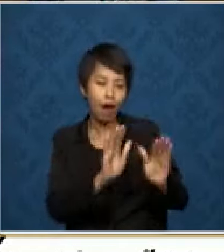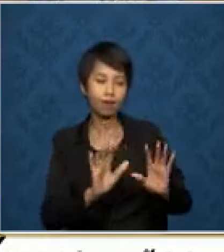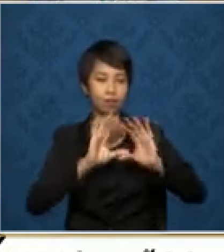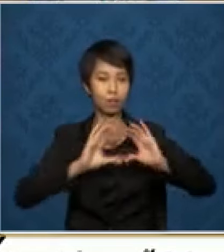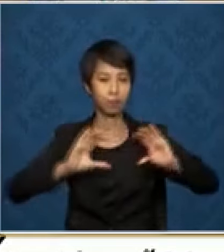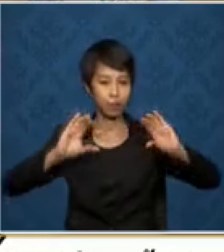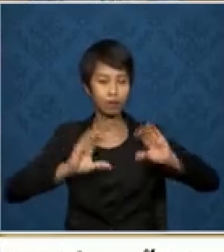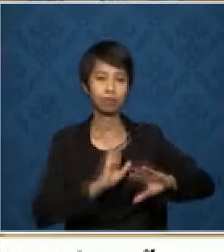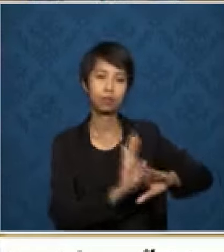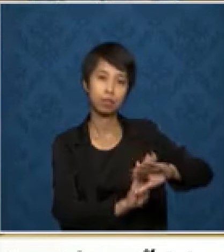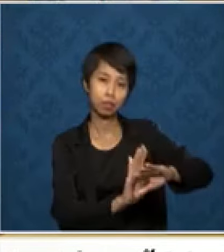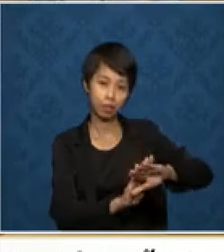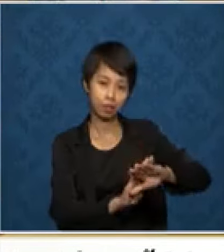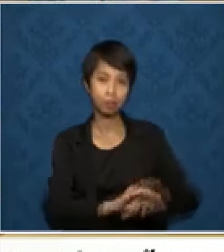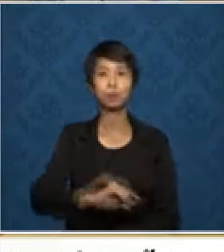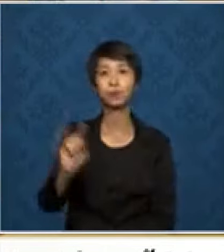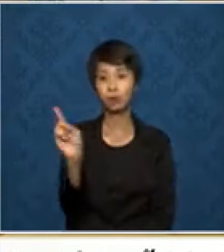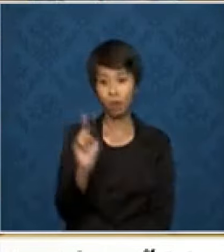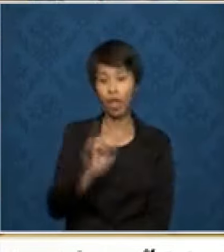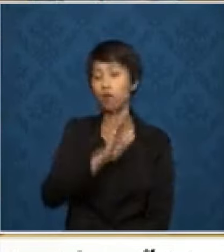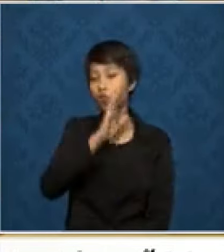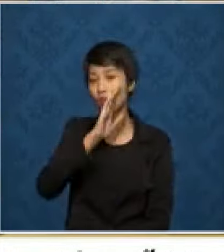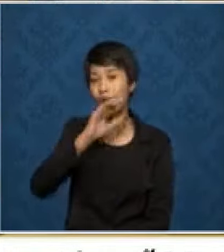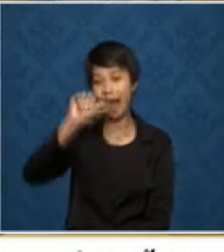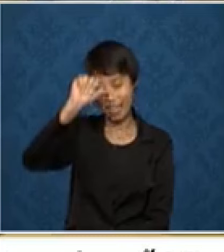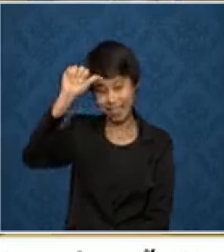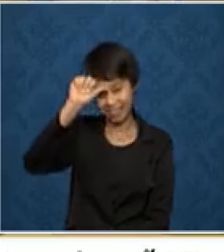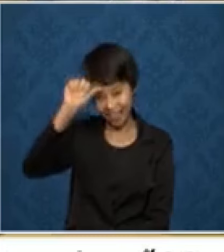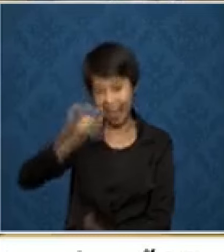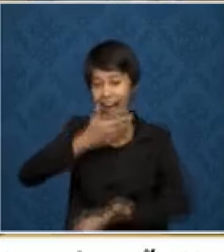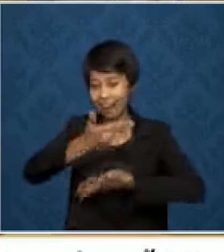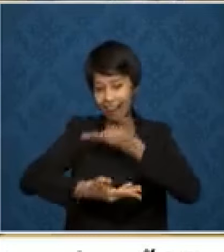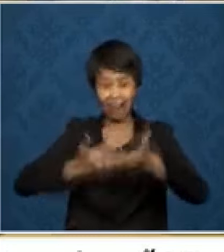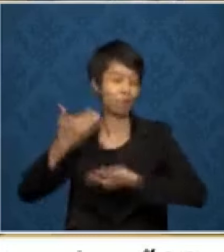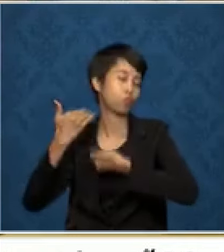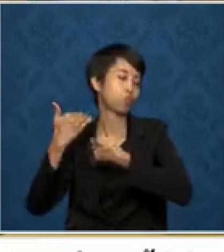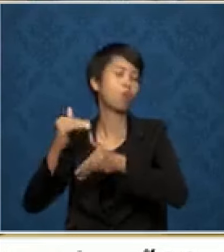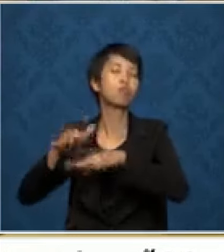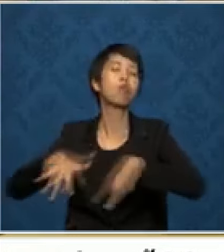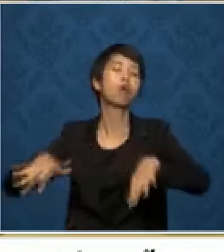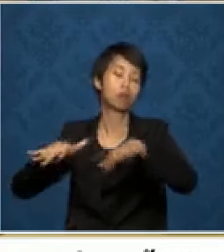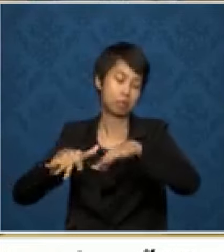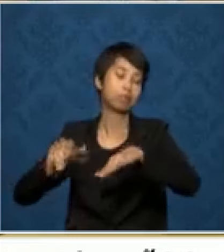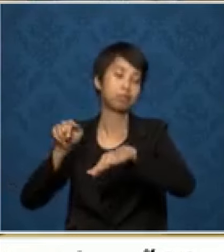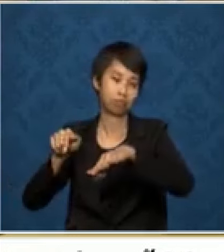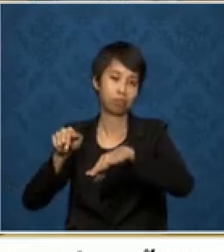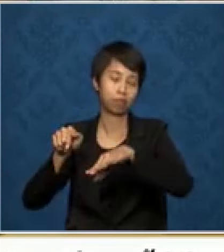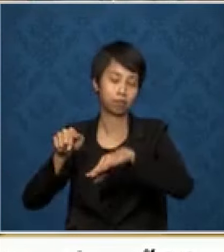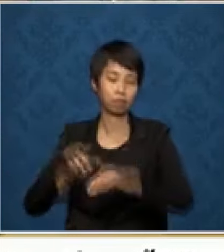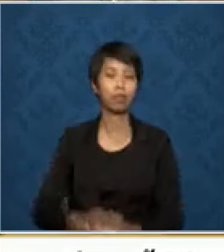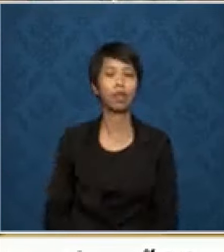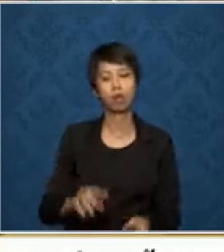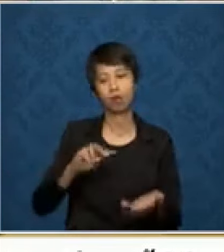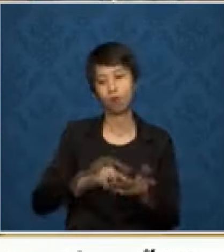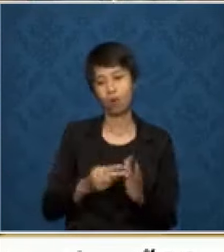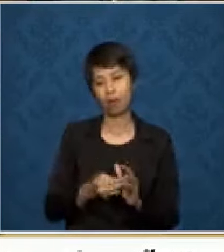รัฐบาลว่าถ้าวันไหนอินเดียยกเลิกมาตรการนี้แปลว่าให้ส่งออกข้าวไปแข่งในตลาดโลกได้อีกต่อไปท่าน